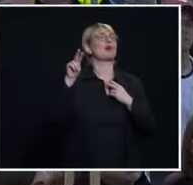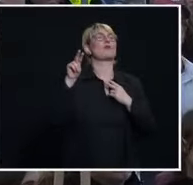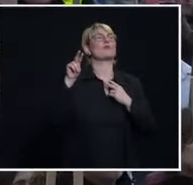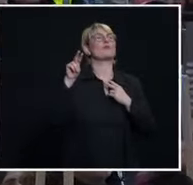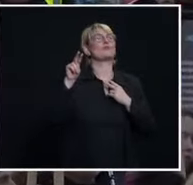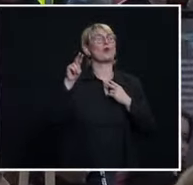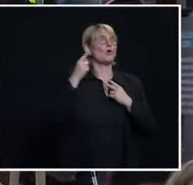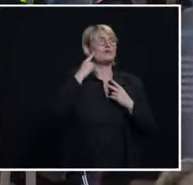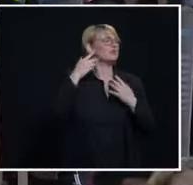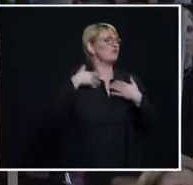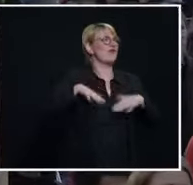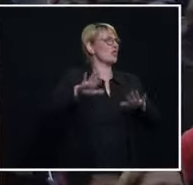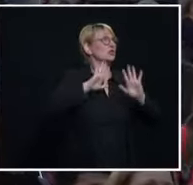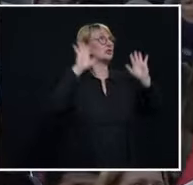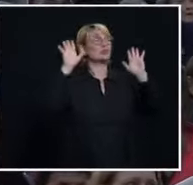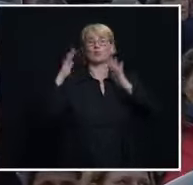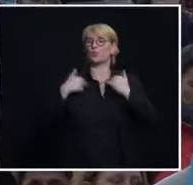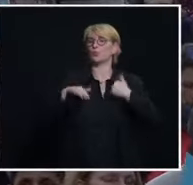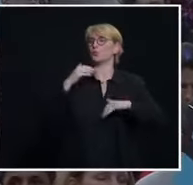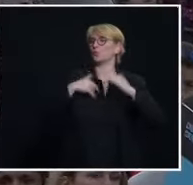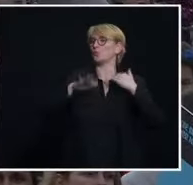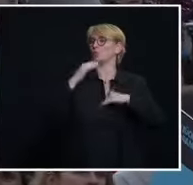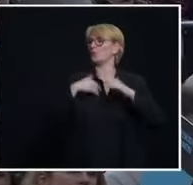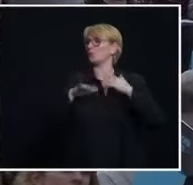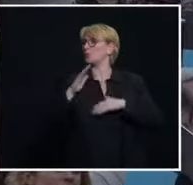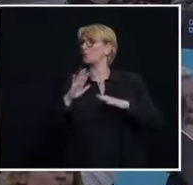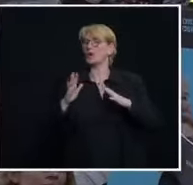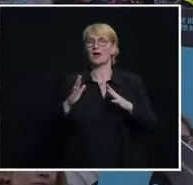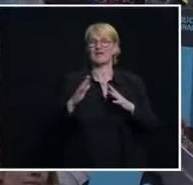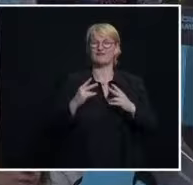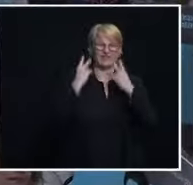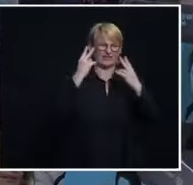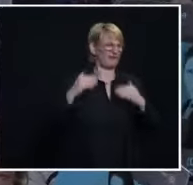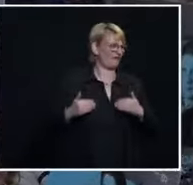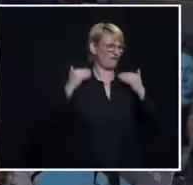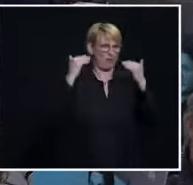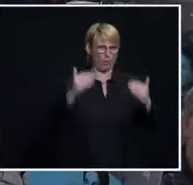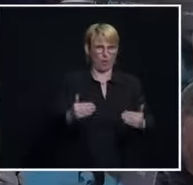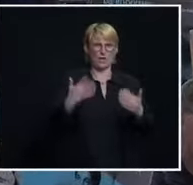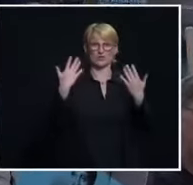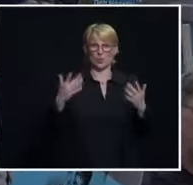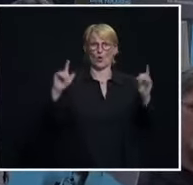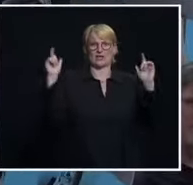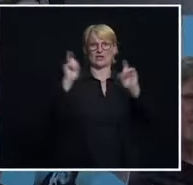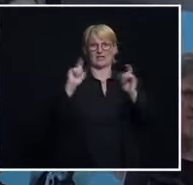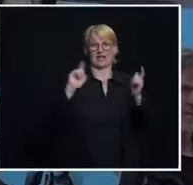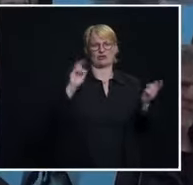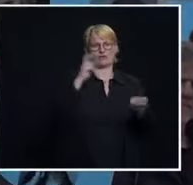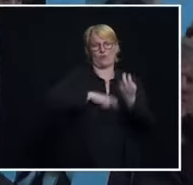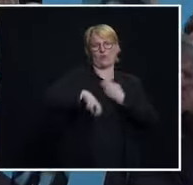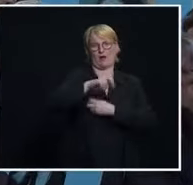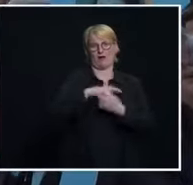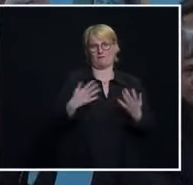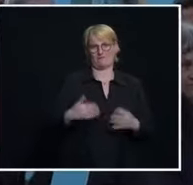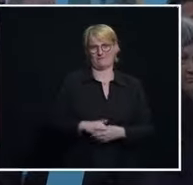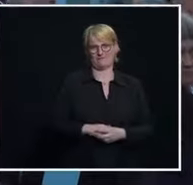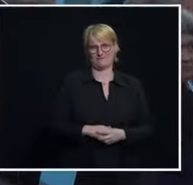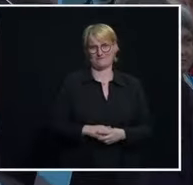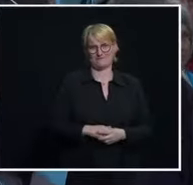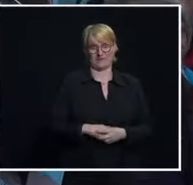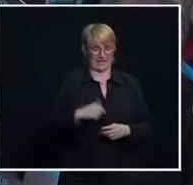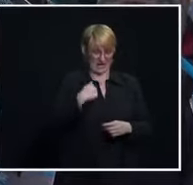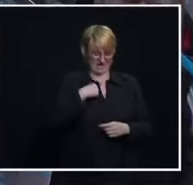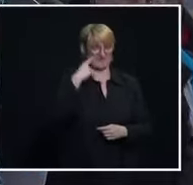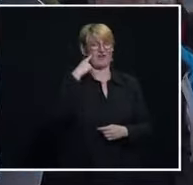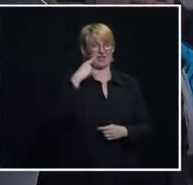und nicht wissen wollen das A und O des gesellschaftlichen Umgangs waren. Ich